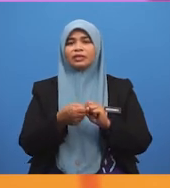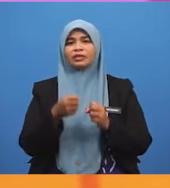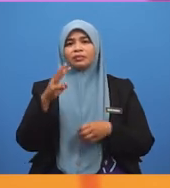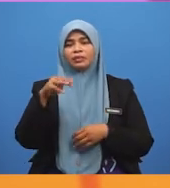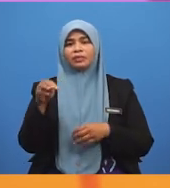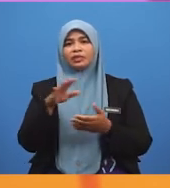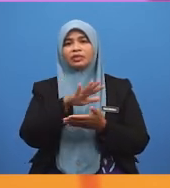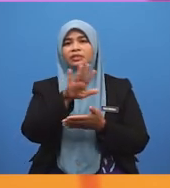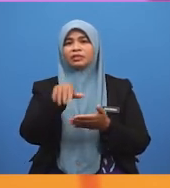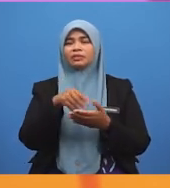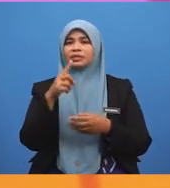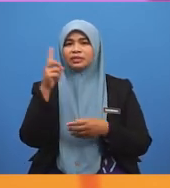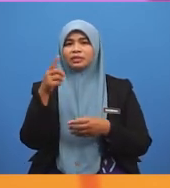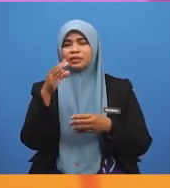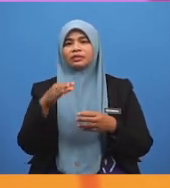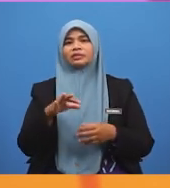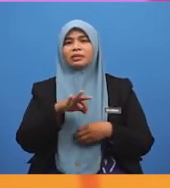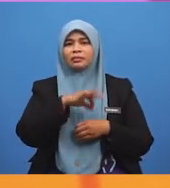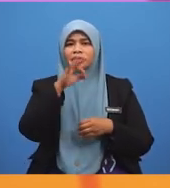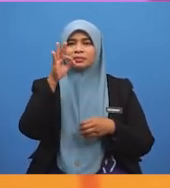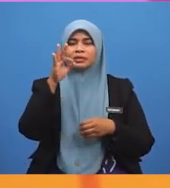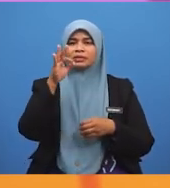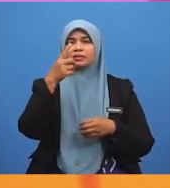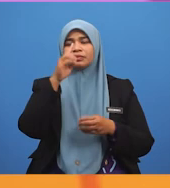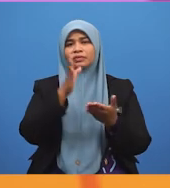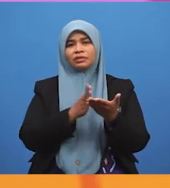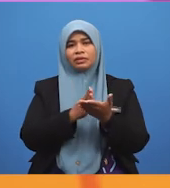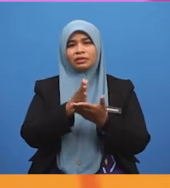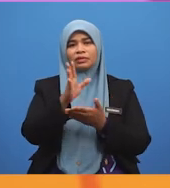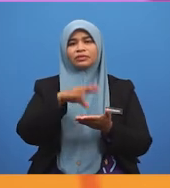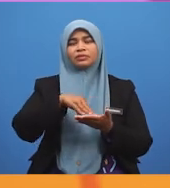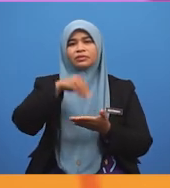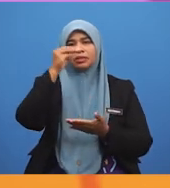Semoga murid semua sentiasa bersemangat untuk terus